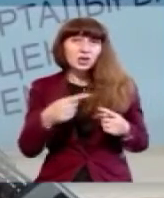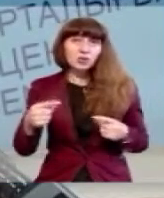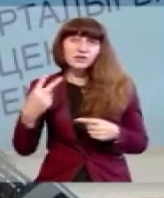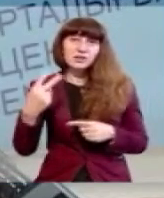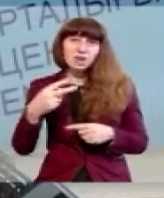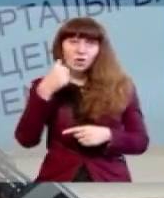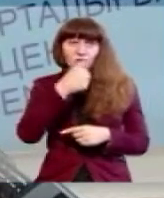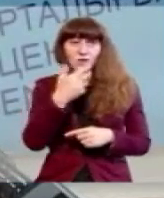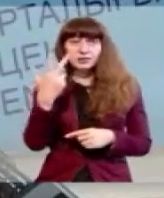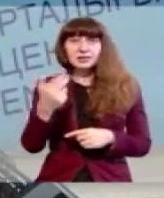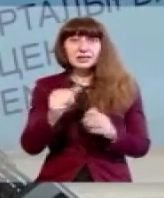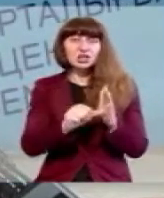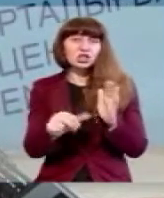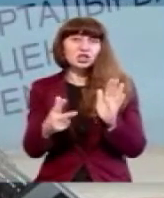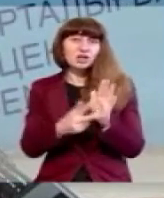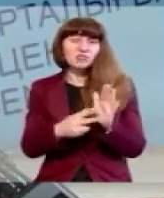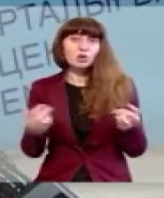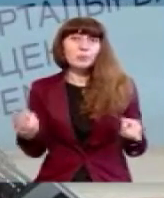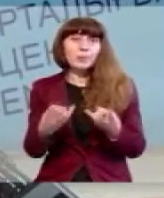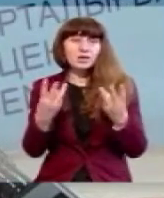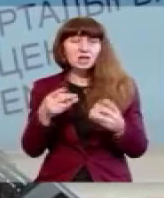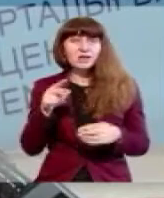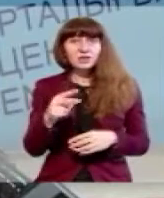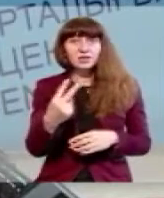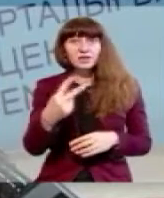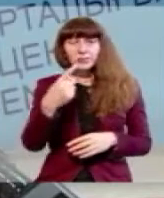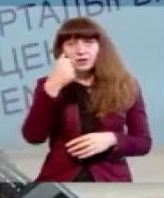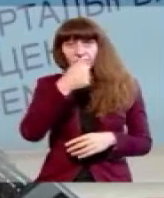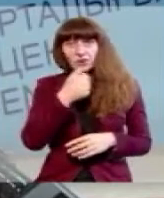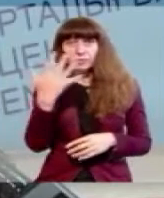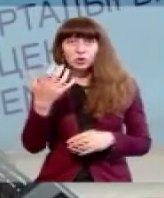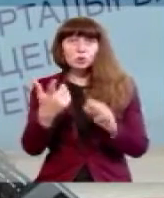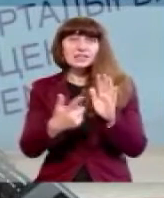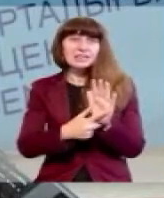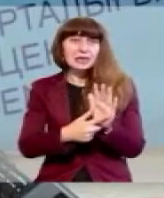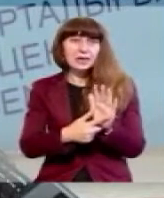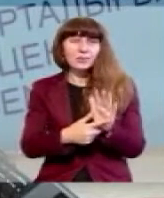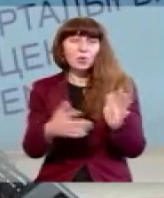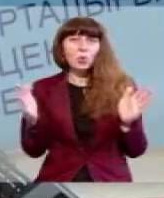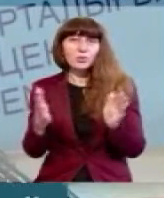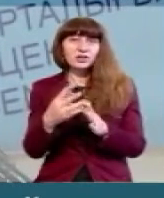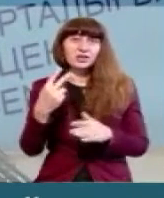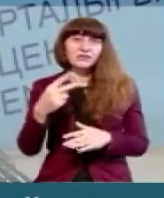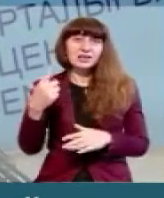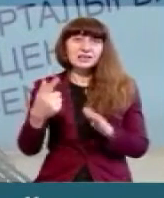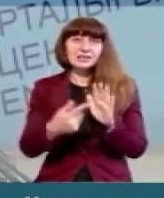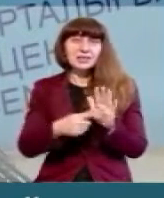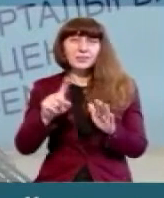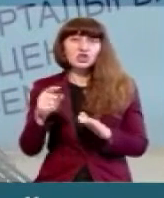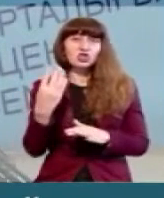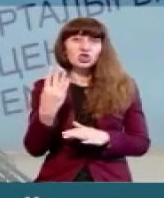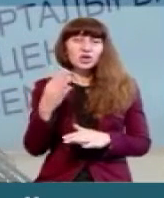года зарегистрировано 368 пожаров. В 2021 году 507. Уменьшение на